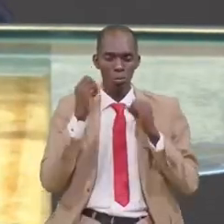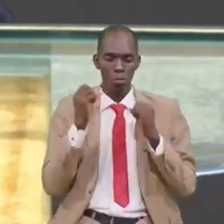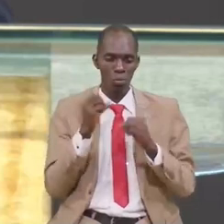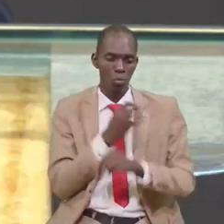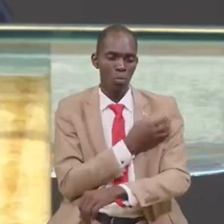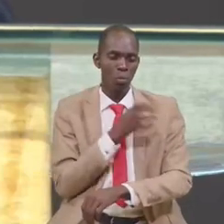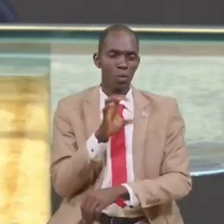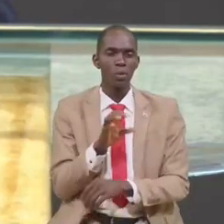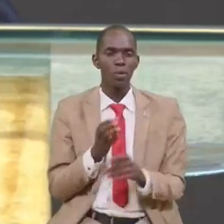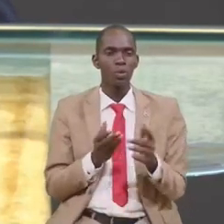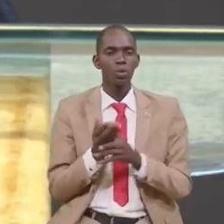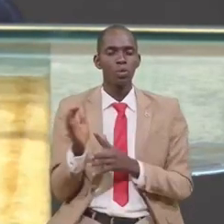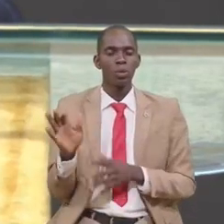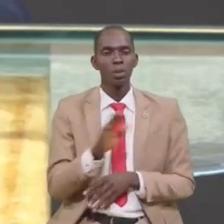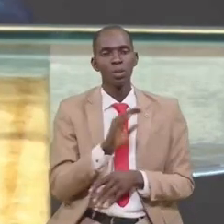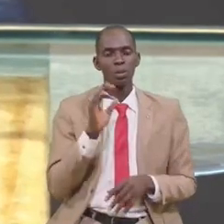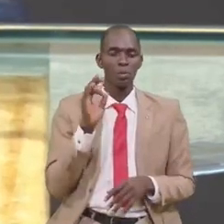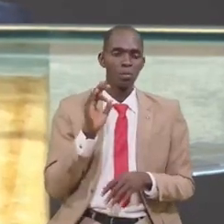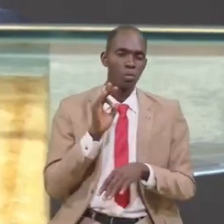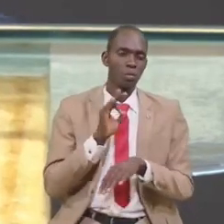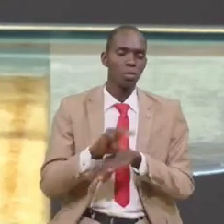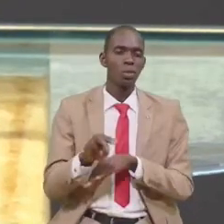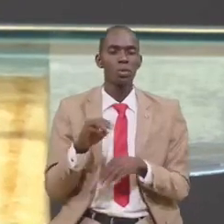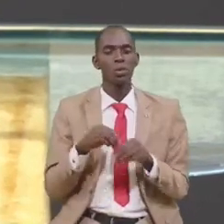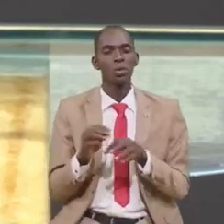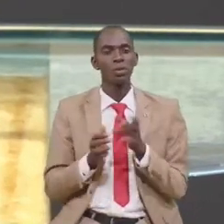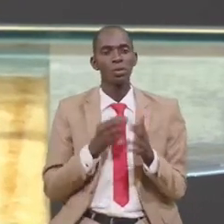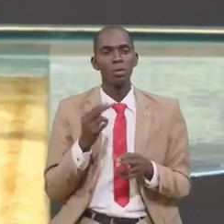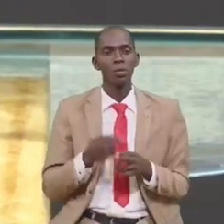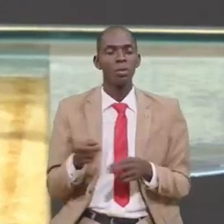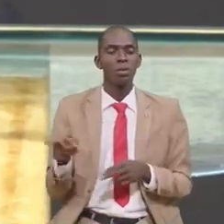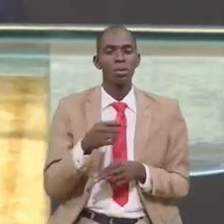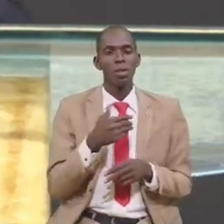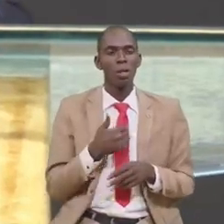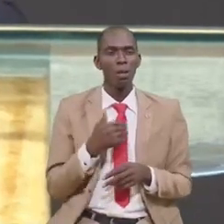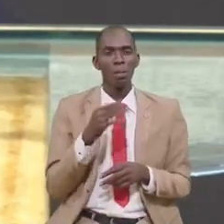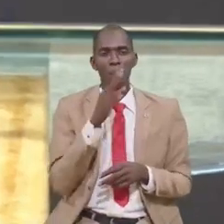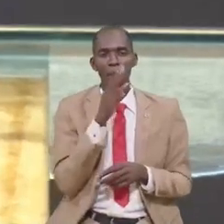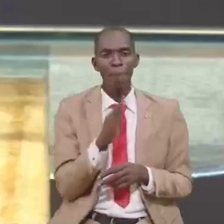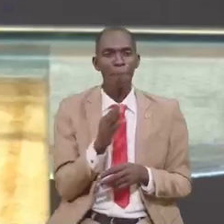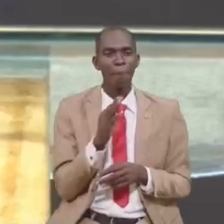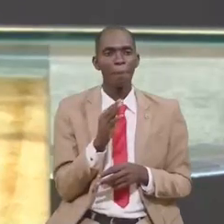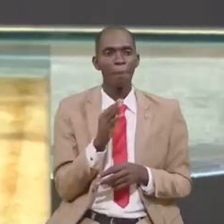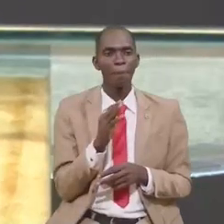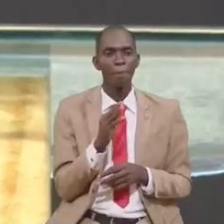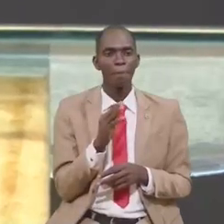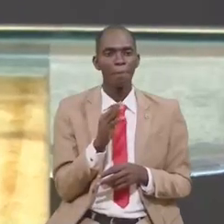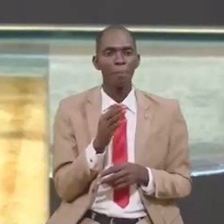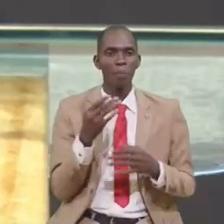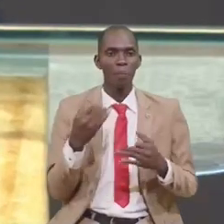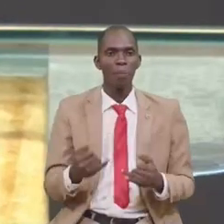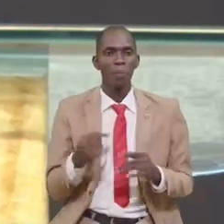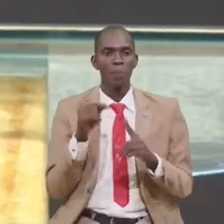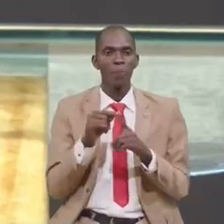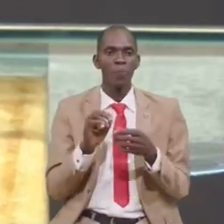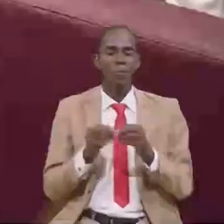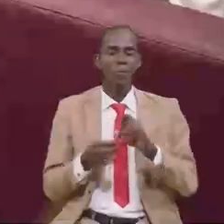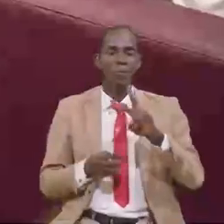leur service au nom de Jésus. Ils sont envoyés pour exercer un ministère en faveur de ceux qui doivent hériter du